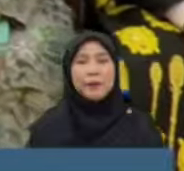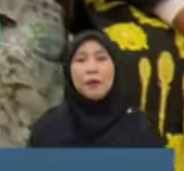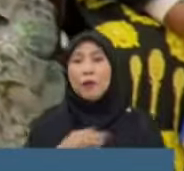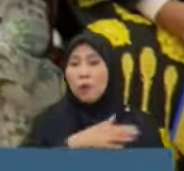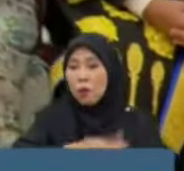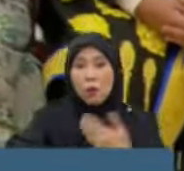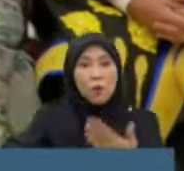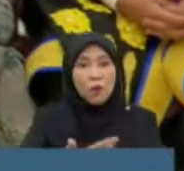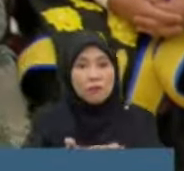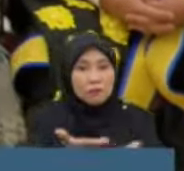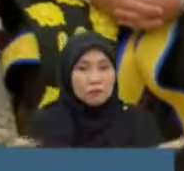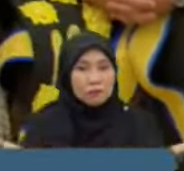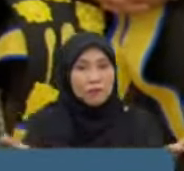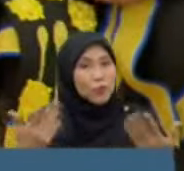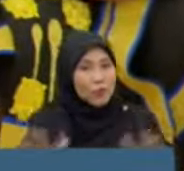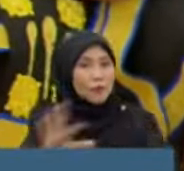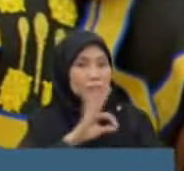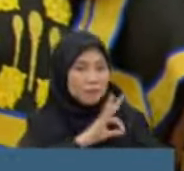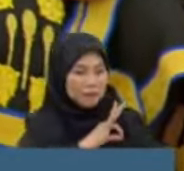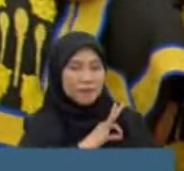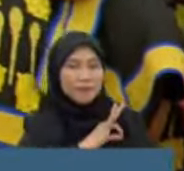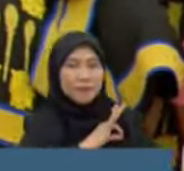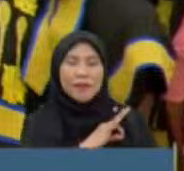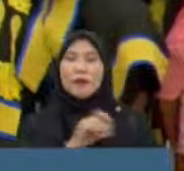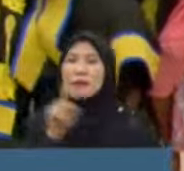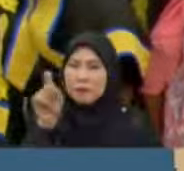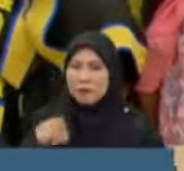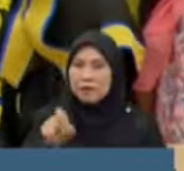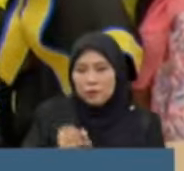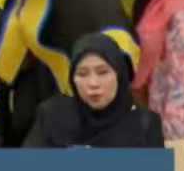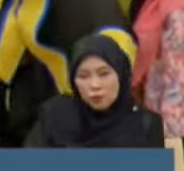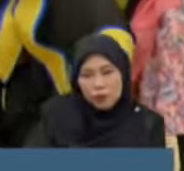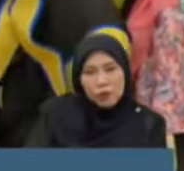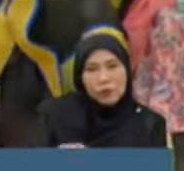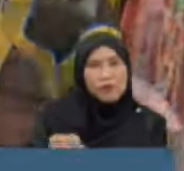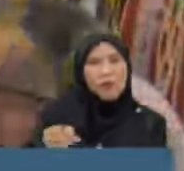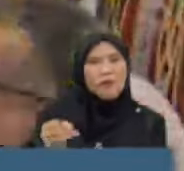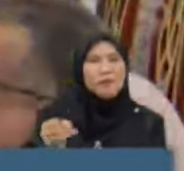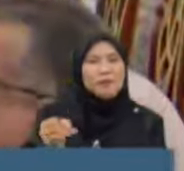kepada Yang di-Pertuan Agong sempena ulang tahun keputeraan rasmi baginda.